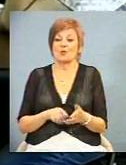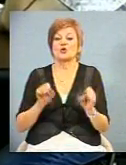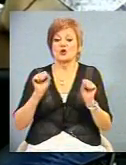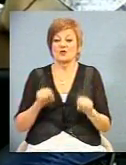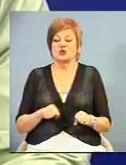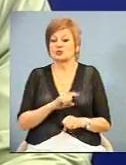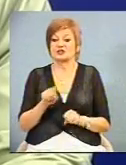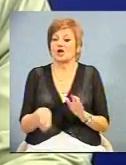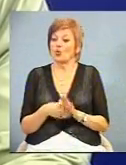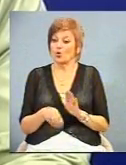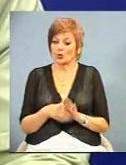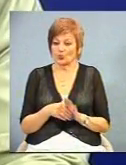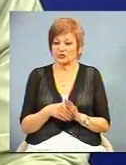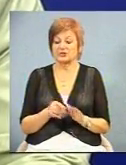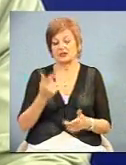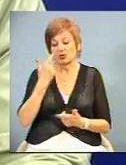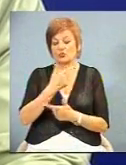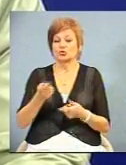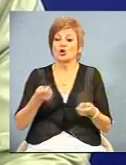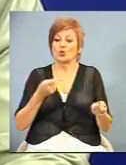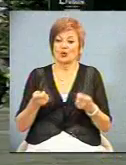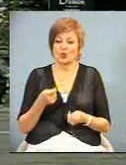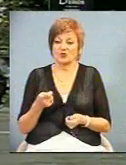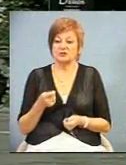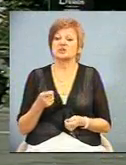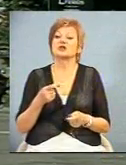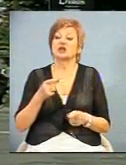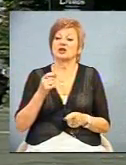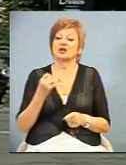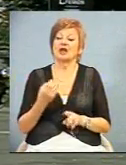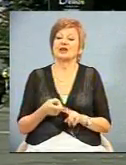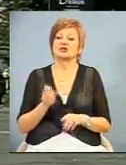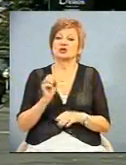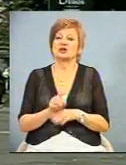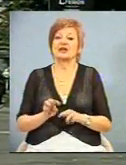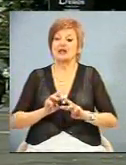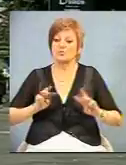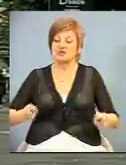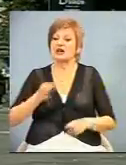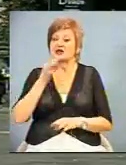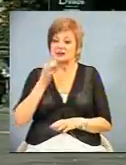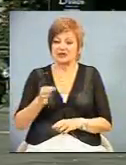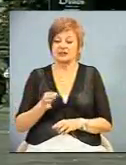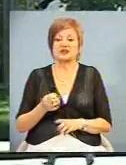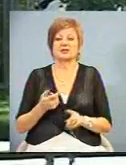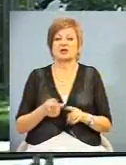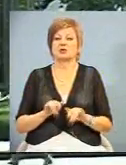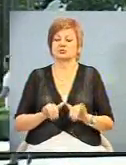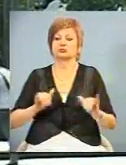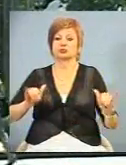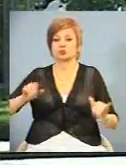для корупції. Озвучив керівник обласного управління Олексій Довгополов завдання міністерства. Додав, у найбільш прогресивних країнах